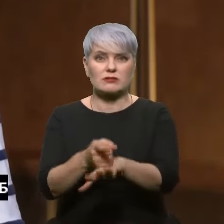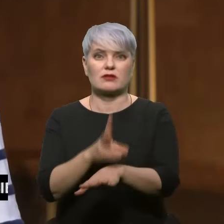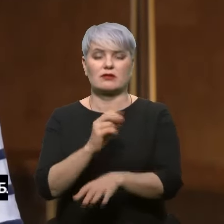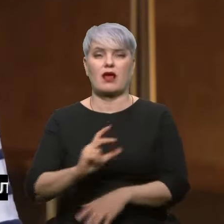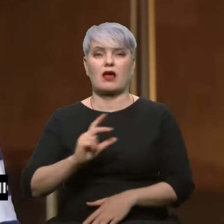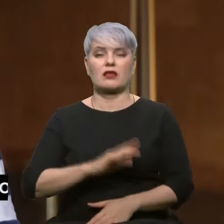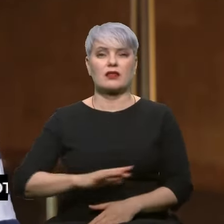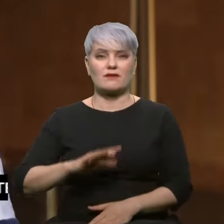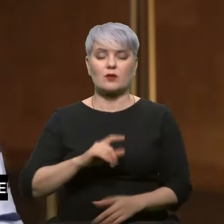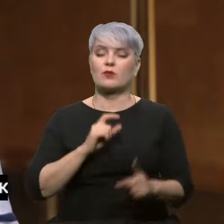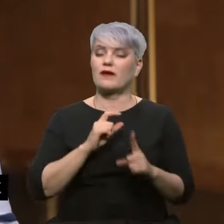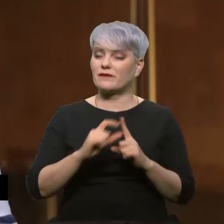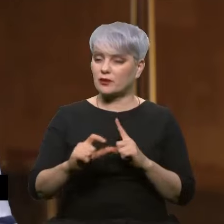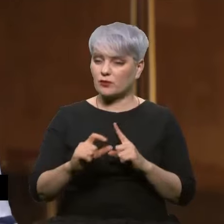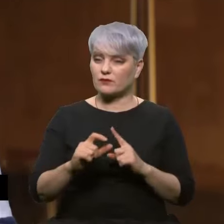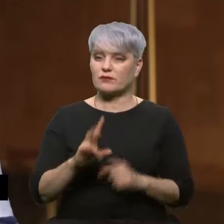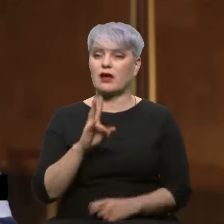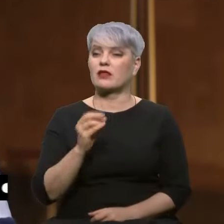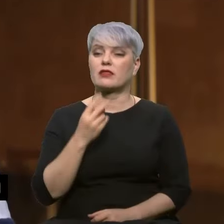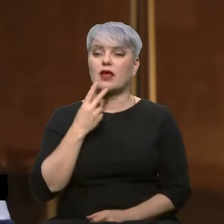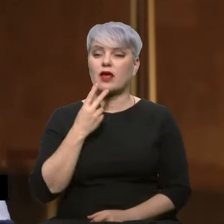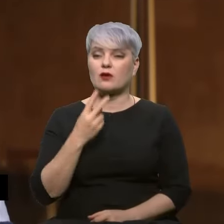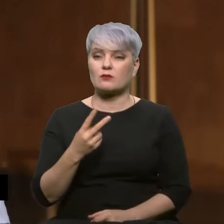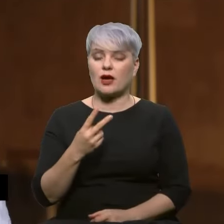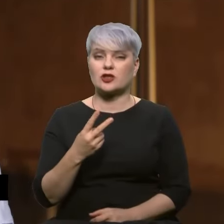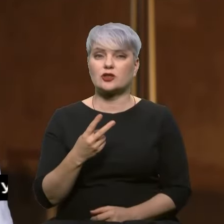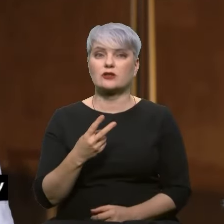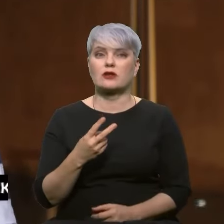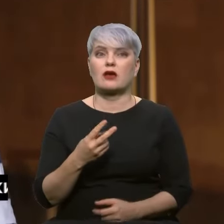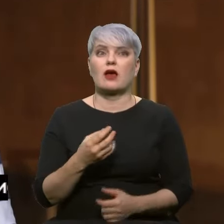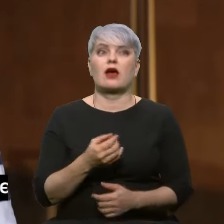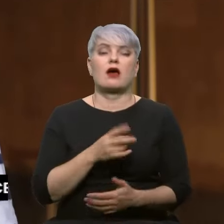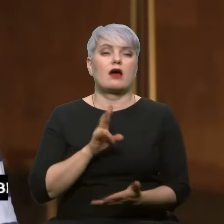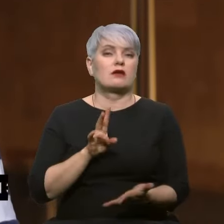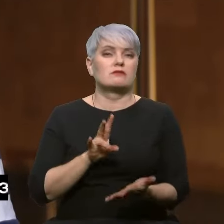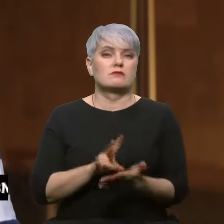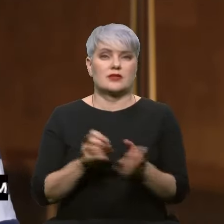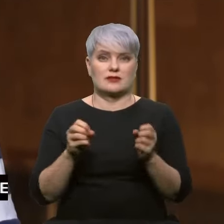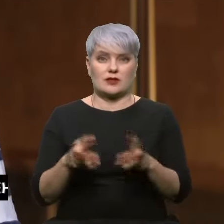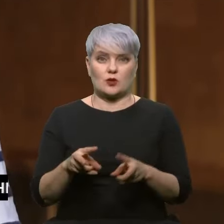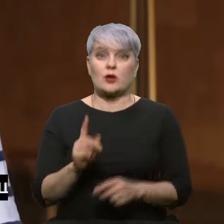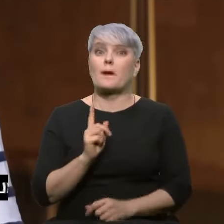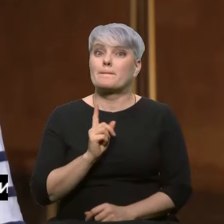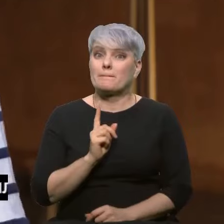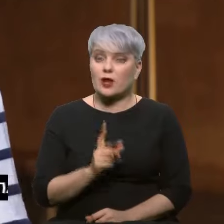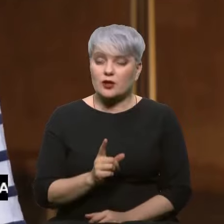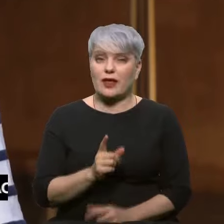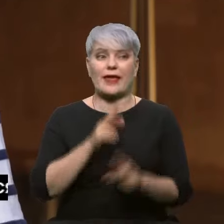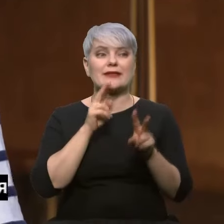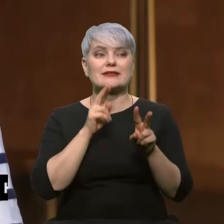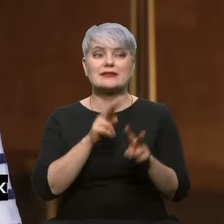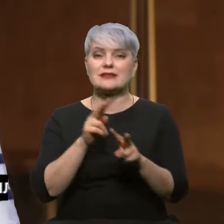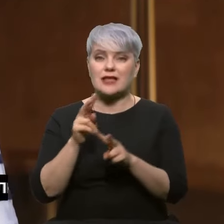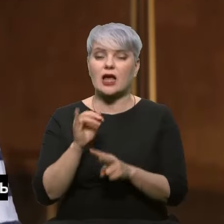Свобода генсекретар відповів, що не бачить неуникної загрози для жодного члена НАТО, утім пильно стежить і готується до